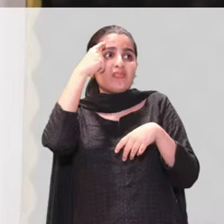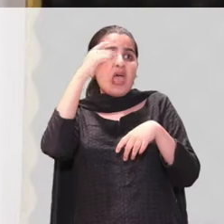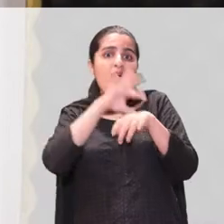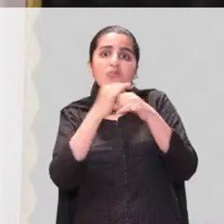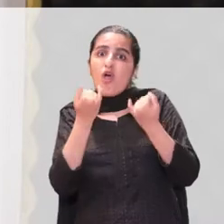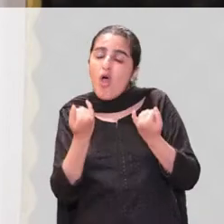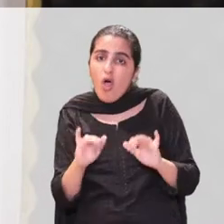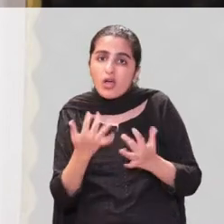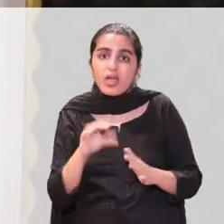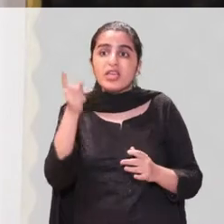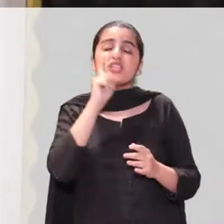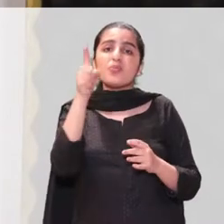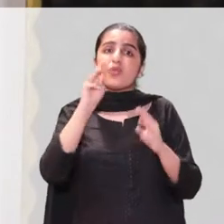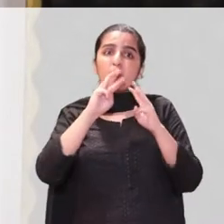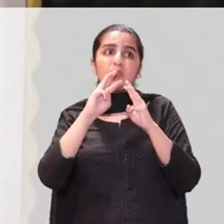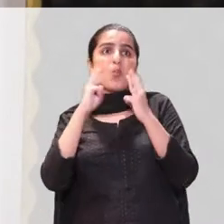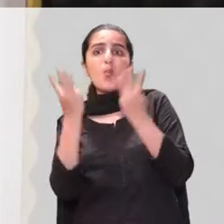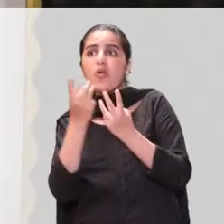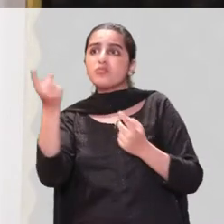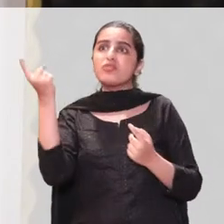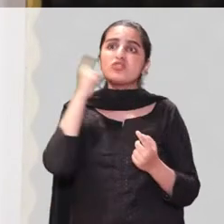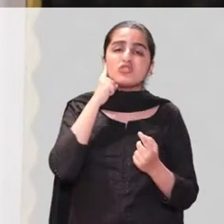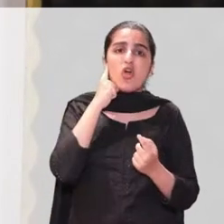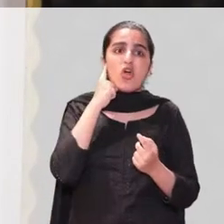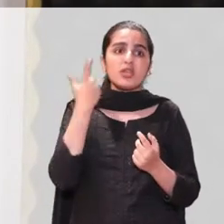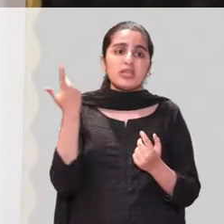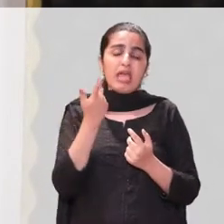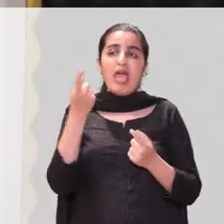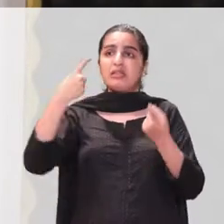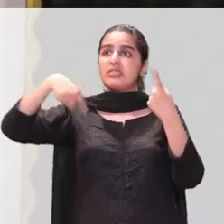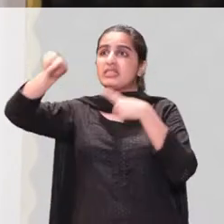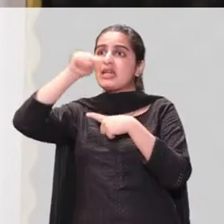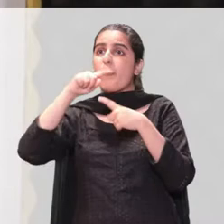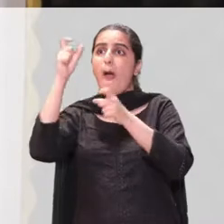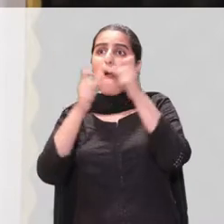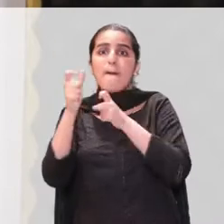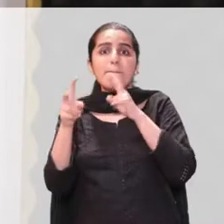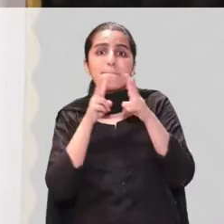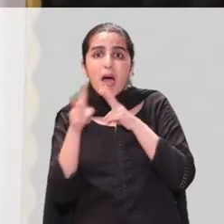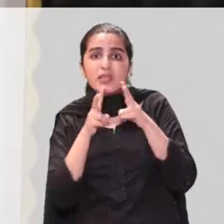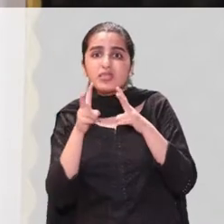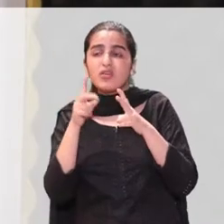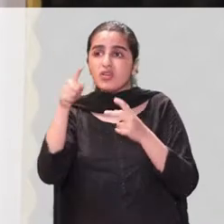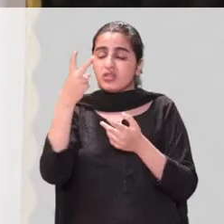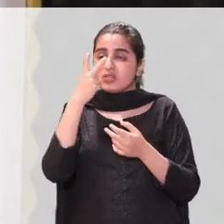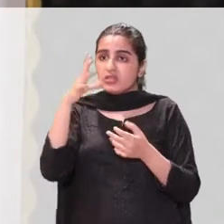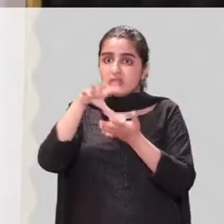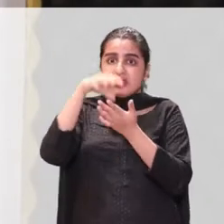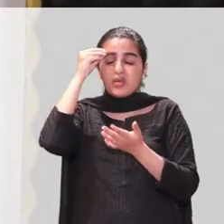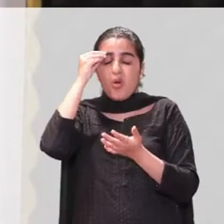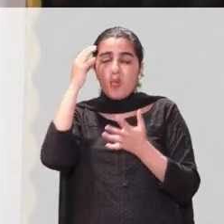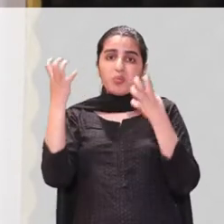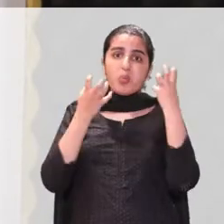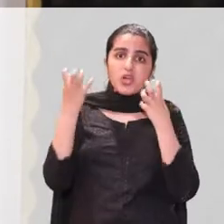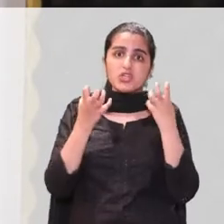हेल्थ के बारे में व्हेन ई वास सराउंडेड बाय स्टोरीस जो कांस्टेंटली एक ड्रामा क्रिएट कर रही है बात करने वाले के लिए और आपके लिए भी